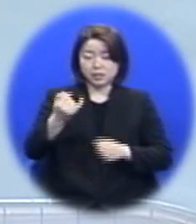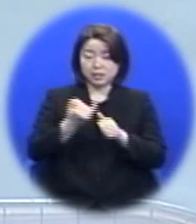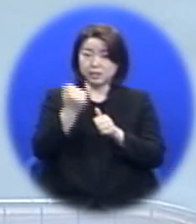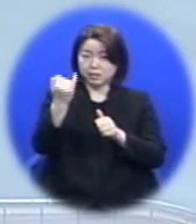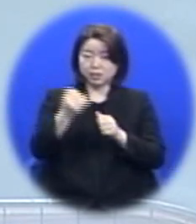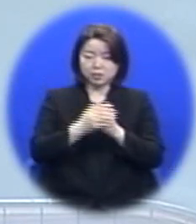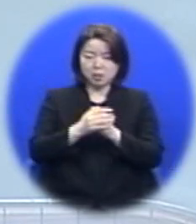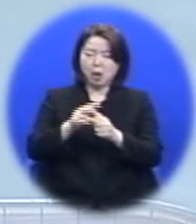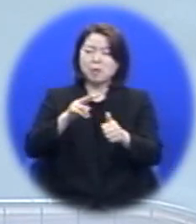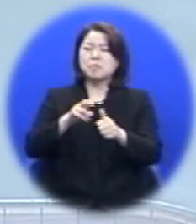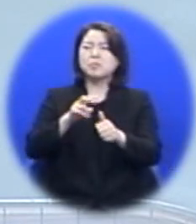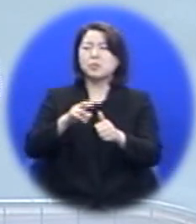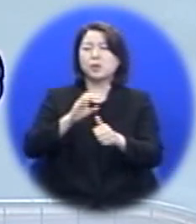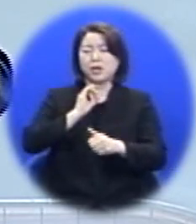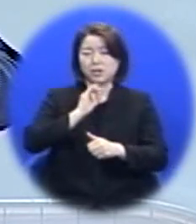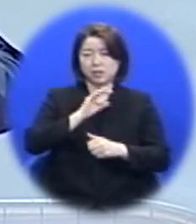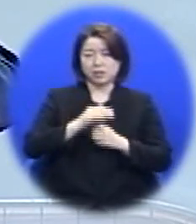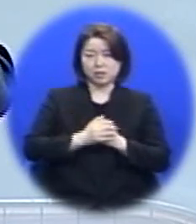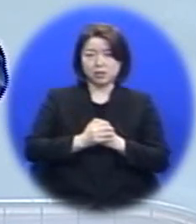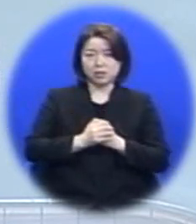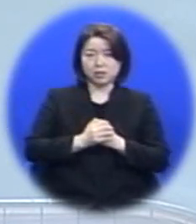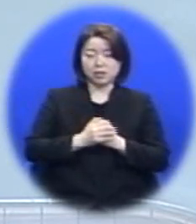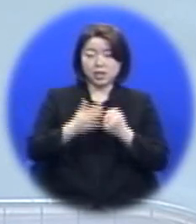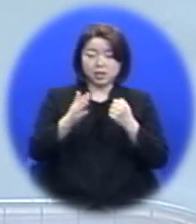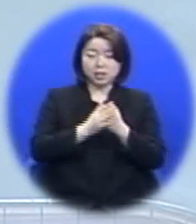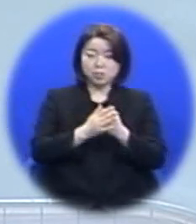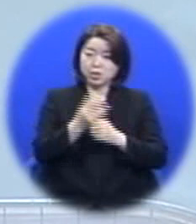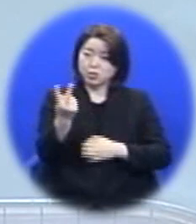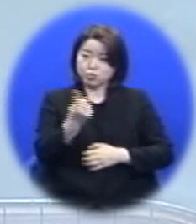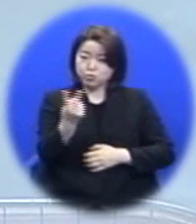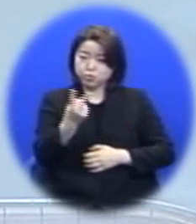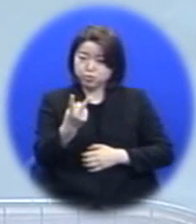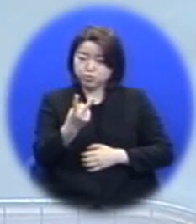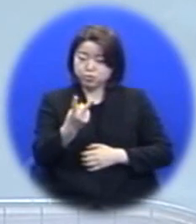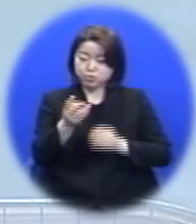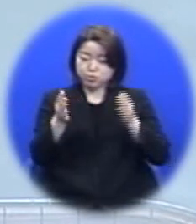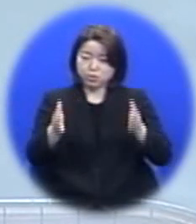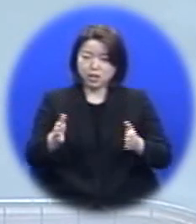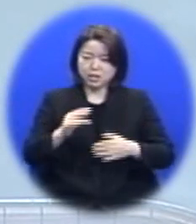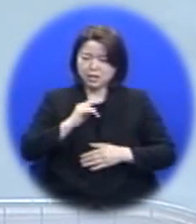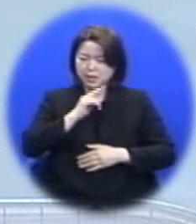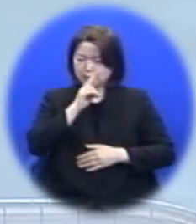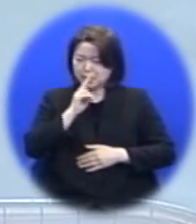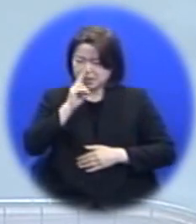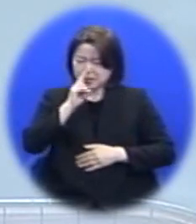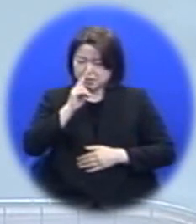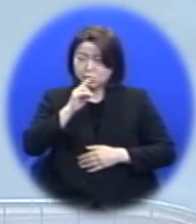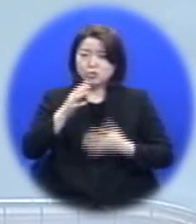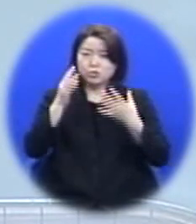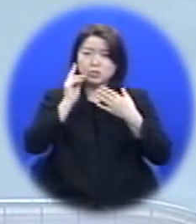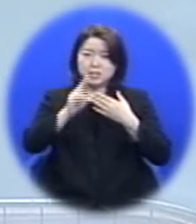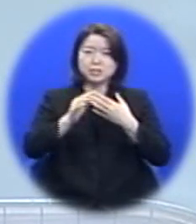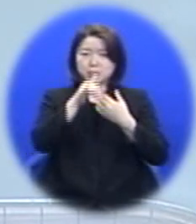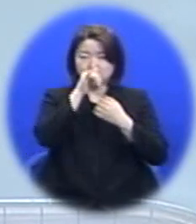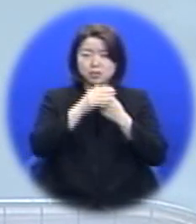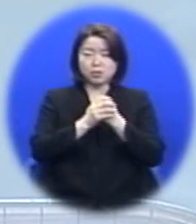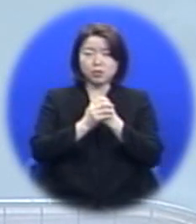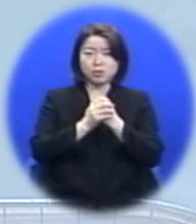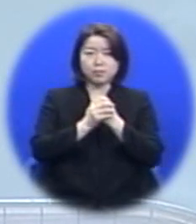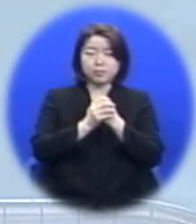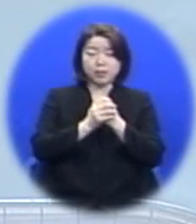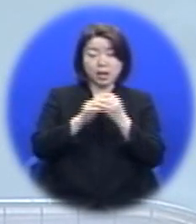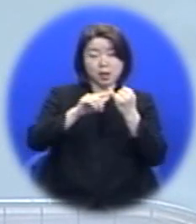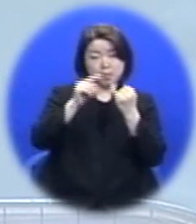했어요. 그래서 아내들 사이에 질투가 보통 아니었습니다. 배다른 형제 중에